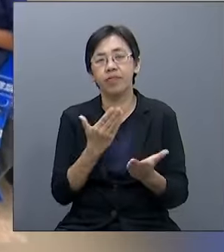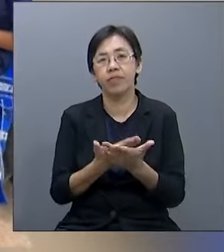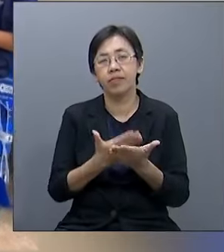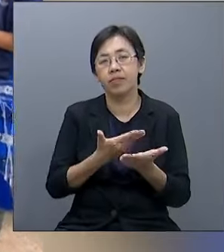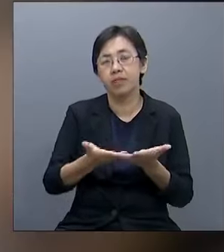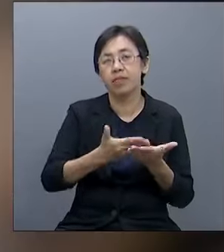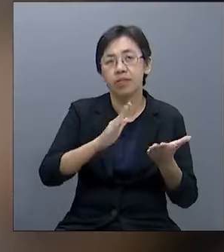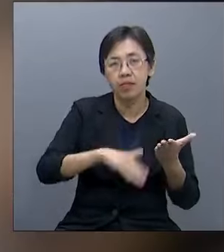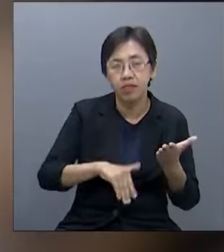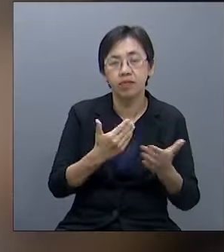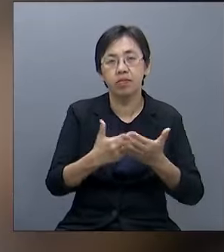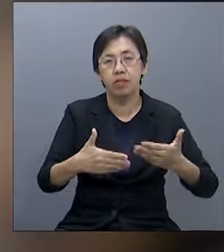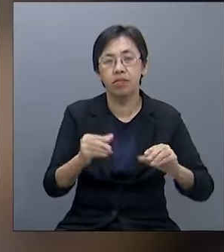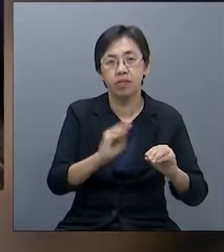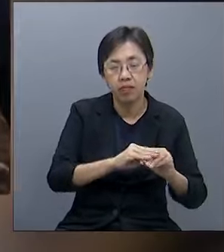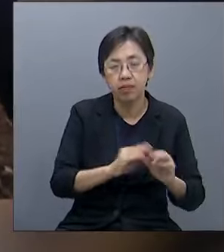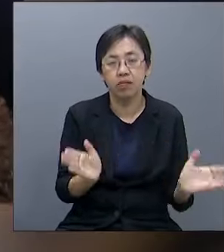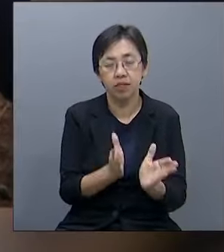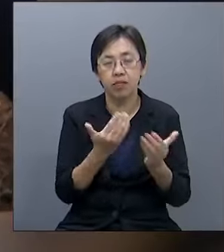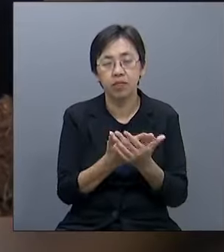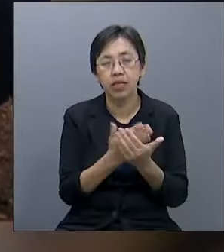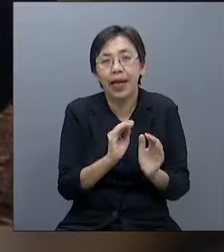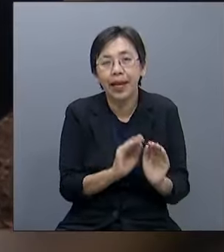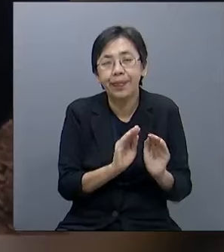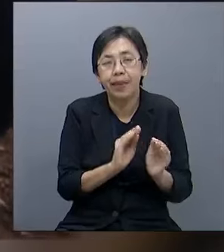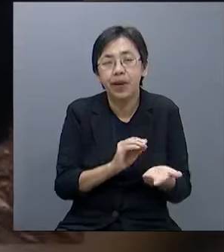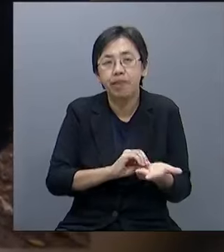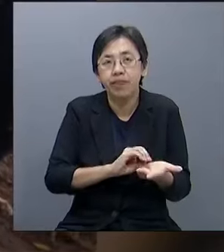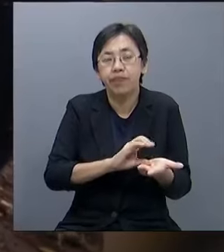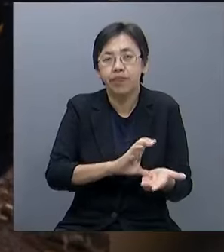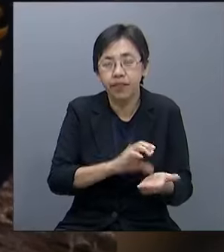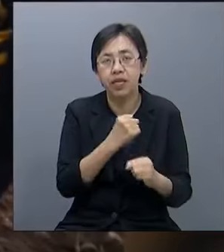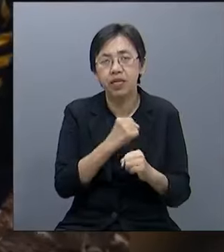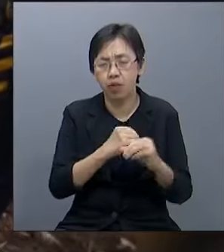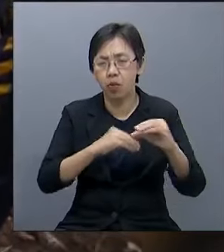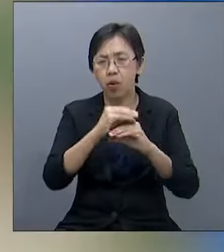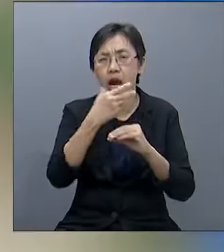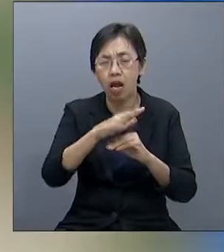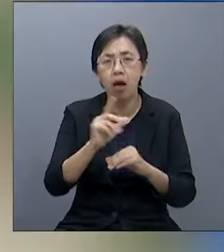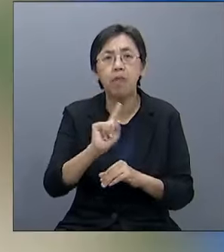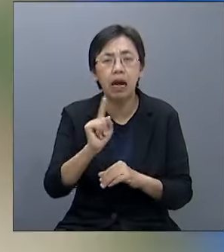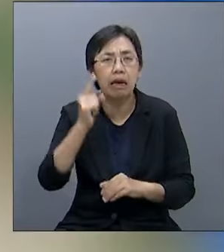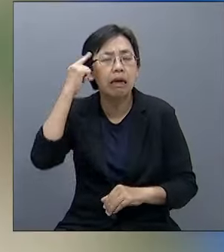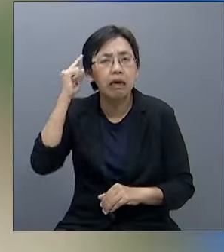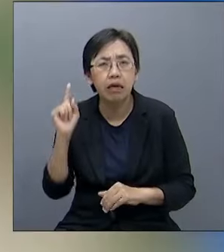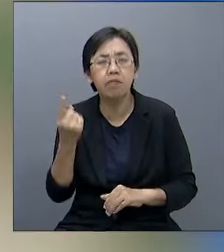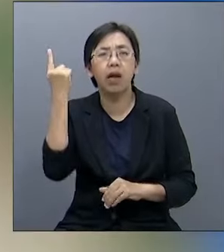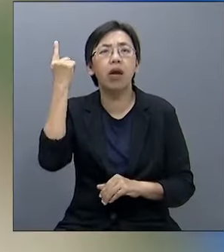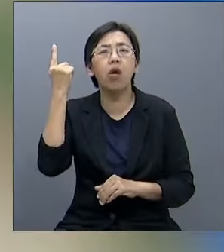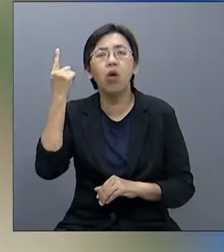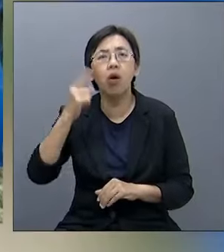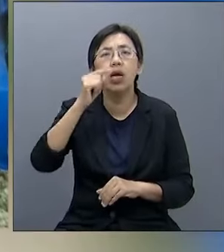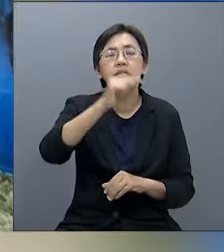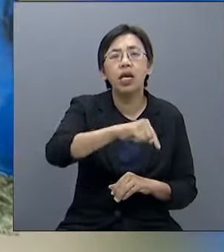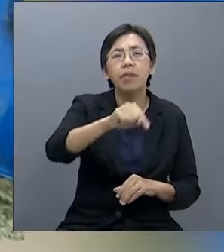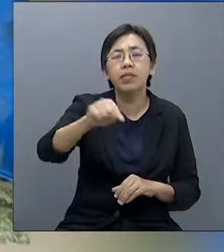ายได้แล้วก็สร้างการออมให้กับชุมชนจากการที่เราเข้าร่วมกิจกรรมแล้วสิ่งที่เราได้นะคะก็คือนวัตกรรมนะคะจากหลายๆพื้นที่ที่เรา